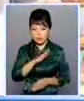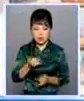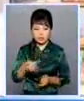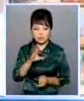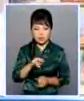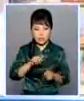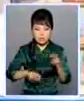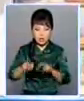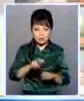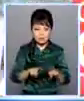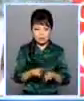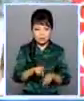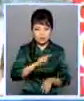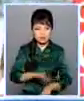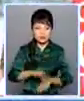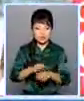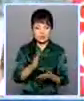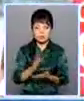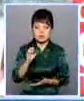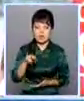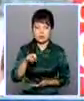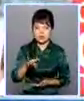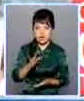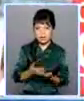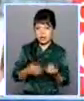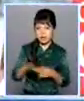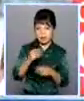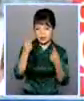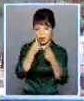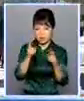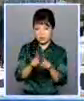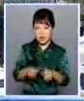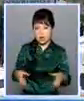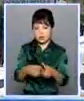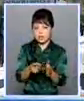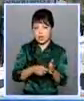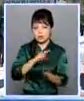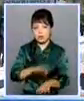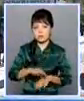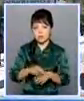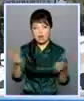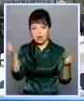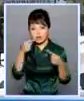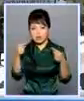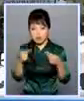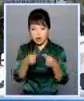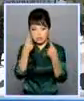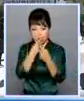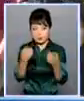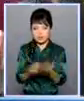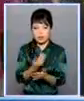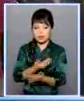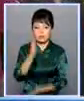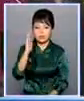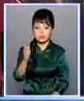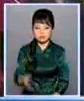саперлар жарылғыш құрылғыны іздестіруде. Оқиғаның жай-жапсарын құзырлы органдар тергеу шаралары нақты анықталған соң мәлімдейтін